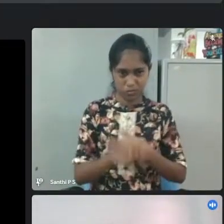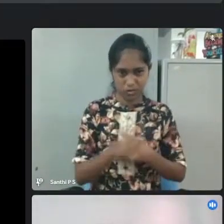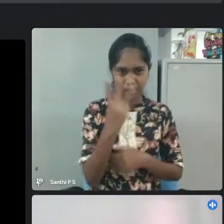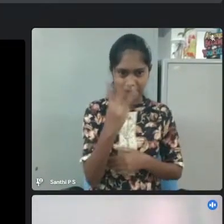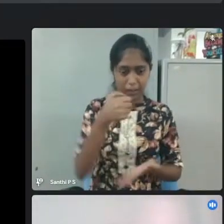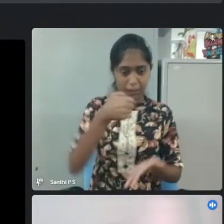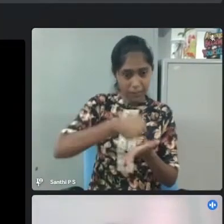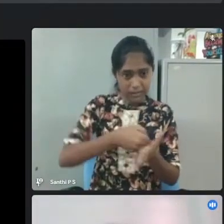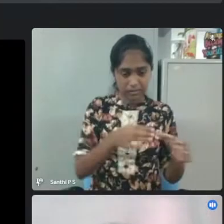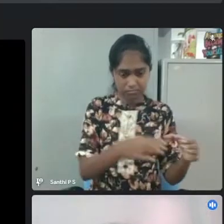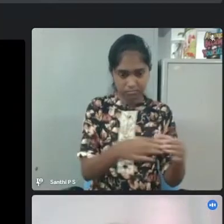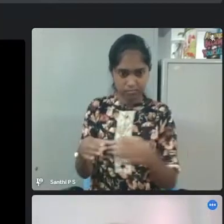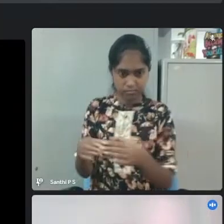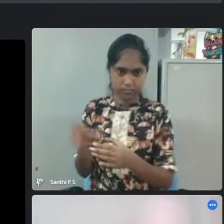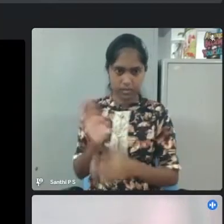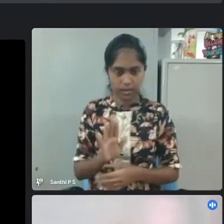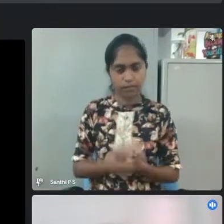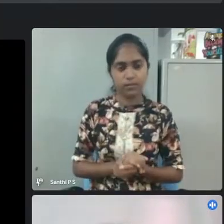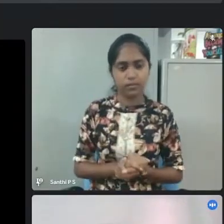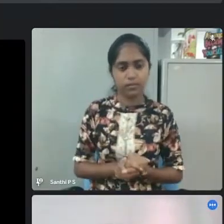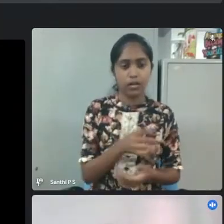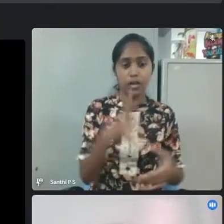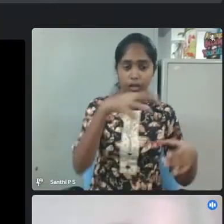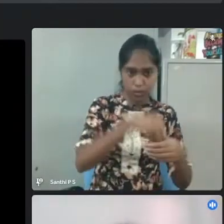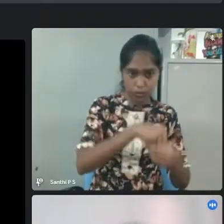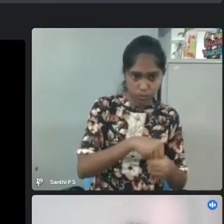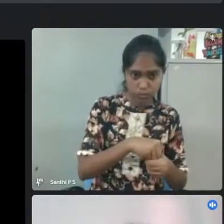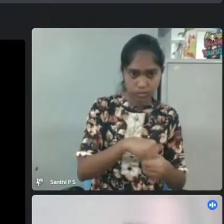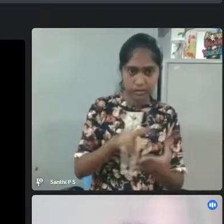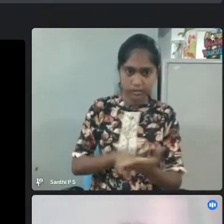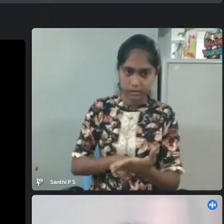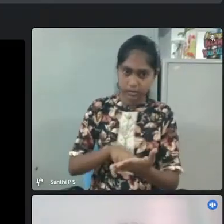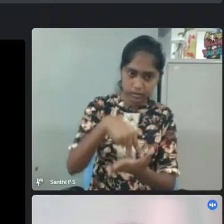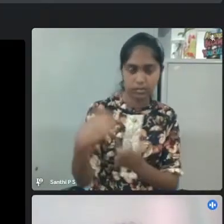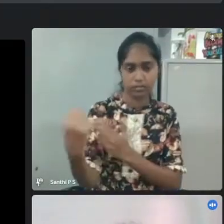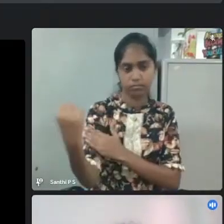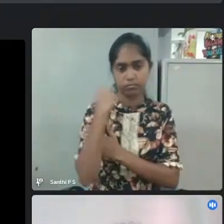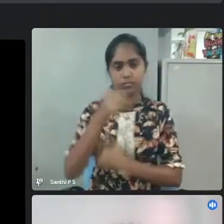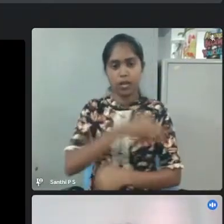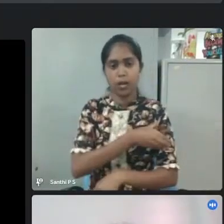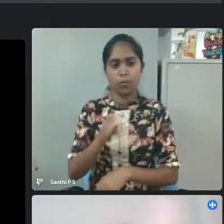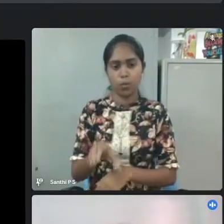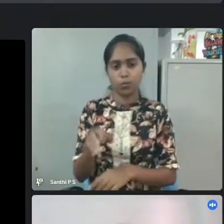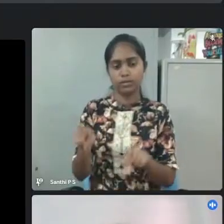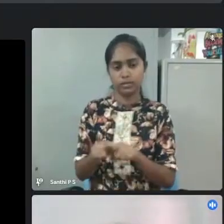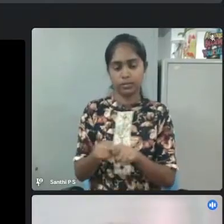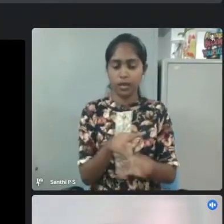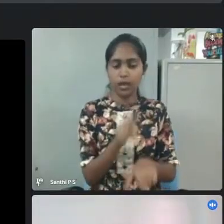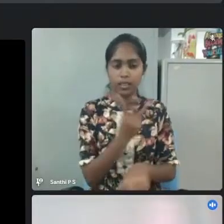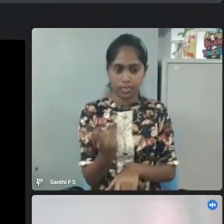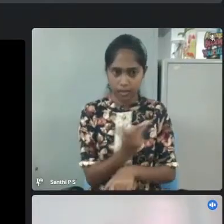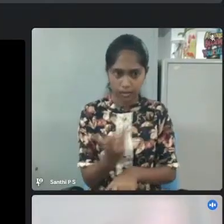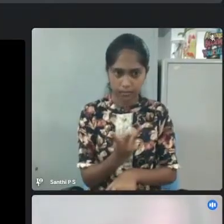ഇതിൽ ഉൾച്ചേർക്കൽ അല്ലെങ്കിൽ ഉൾപ്പെടുത്തൽ, പ്രാപ്യത അല്ലെങ്കിൽ ശാക്തീകരണം. ഈ 3 കാര്യങ്ങളും